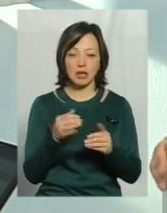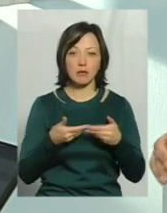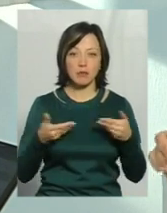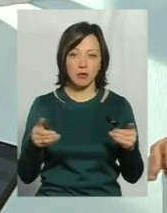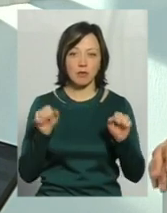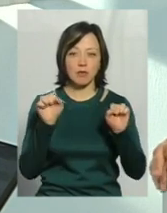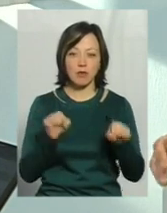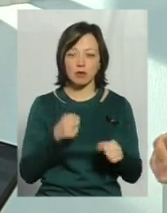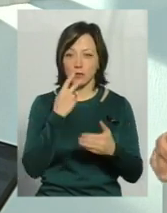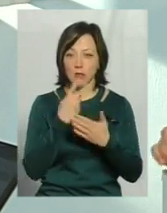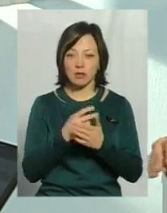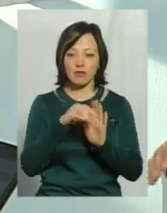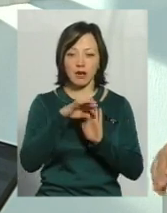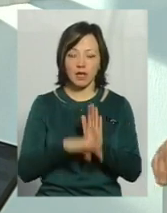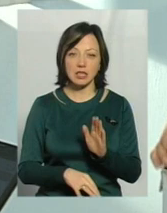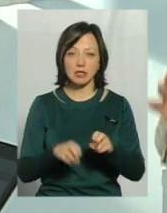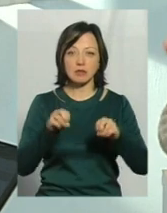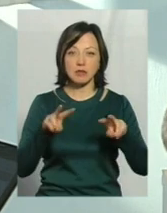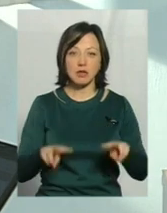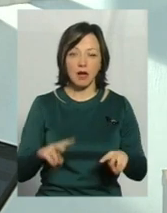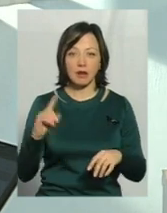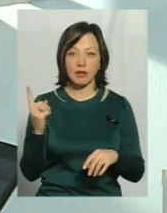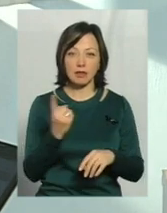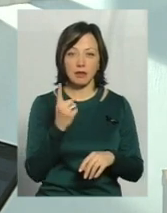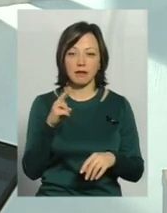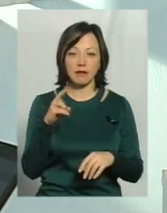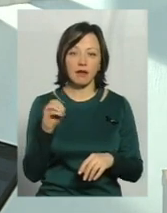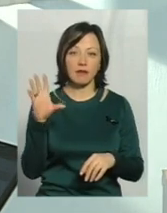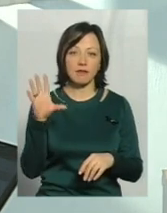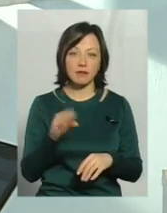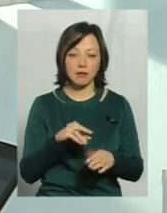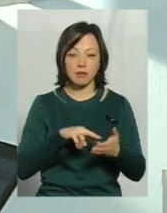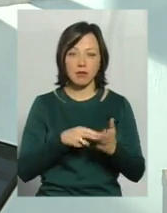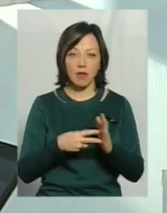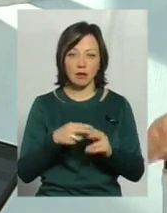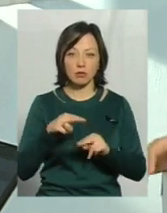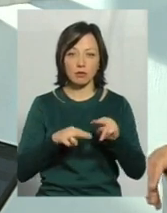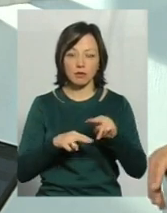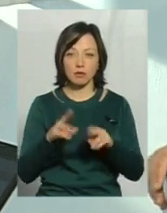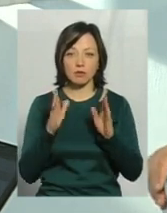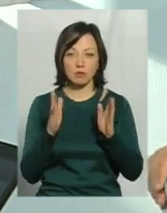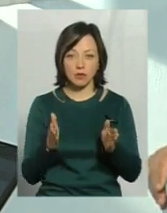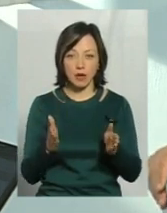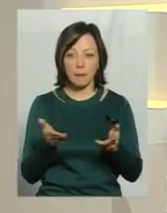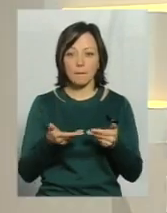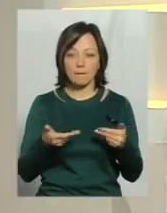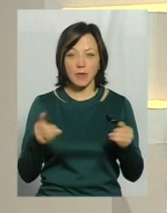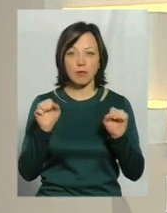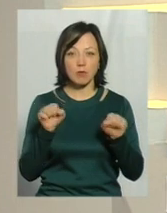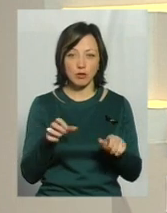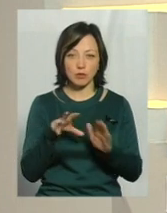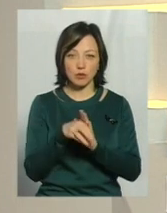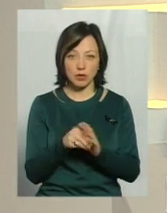бачити його в реєстрі, спеціальний єдиний реєстр, де всі плани, все будівництво буде там. Тобто всі ми можемо долучатися